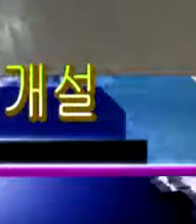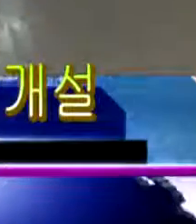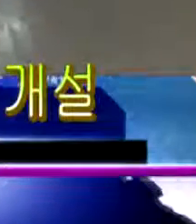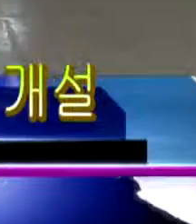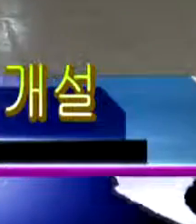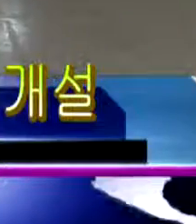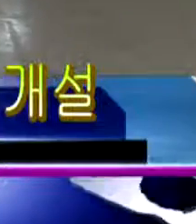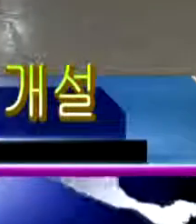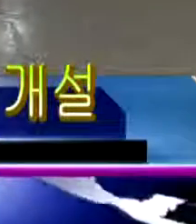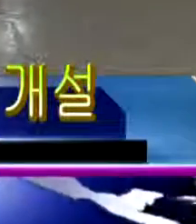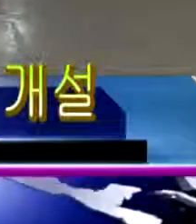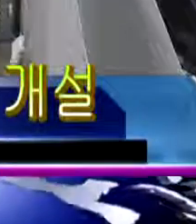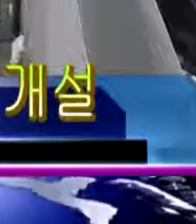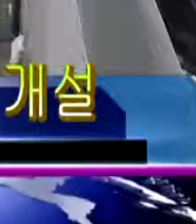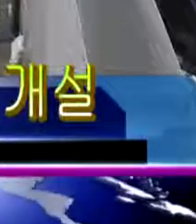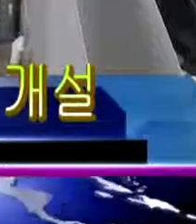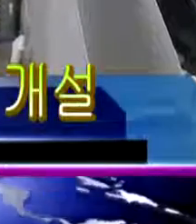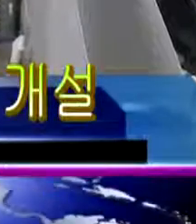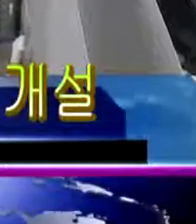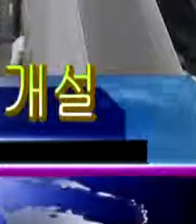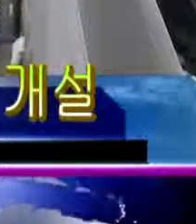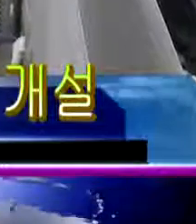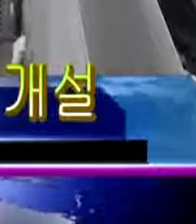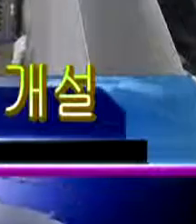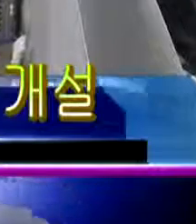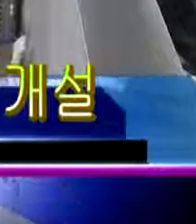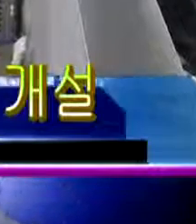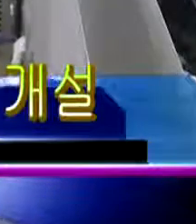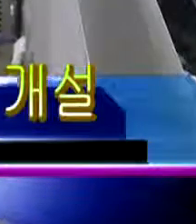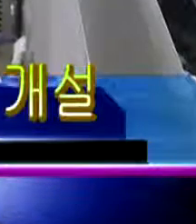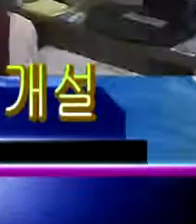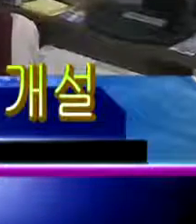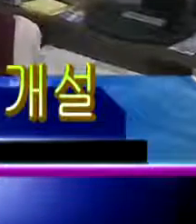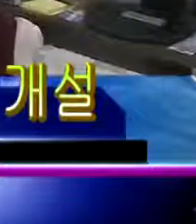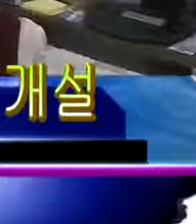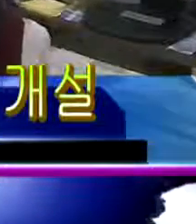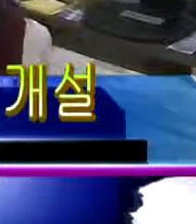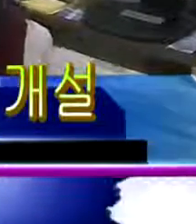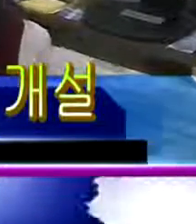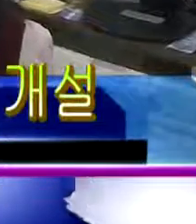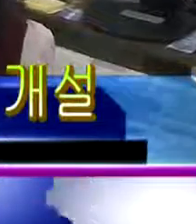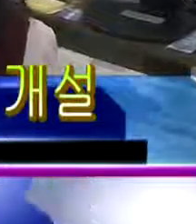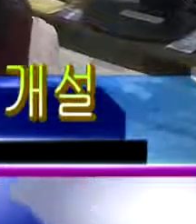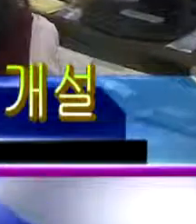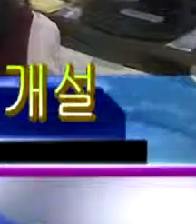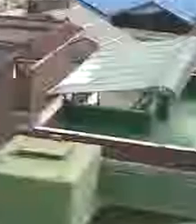상가 등의 불법 증축 등 위반 건축물 양성화를 돕는 상담센터가 시 건축행정과에